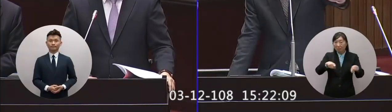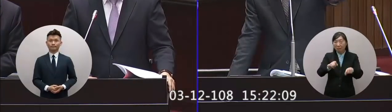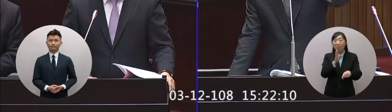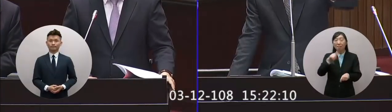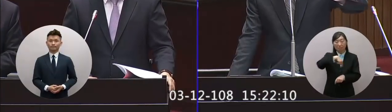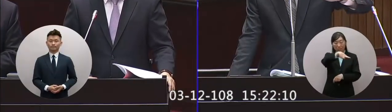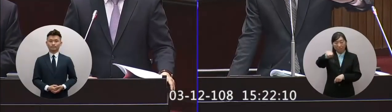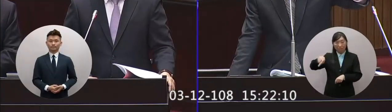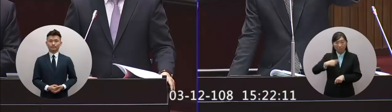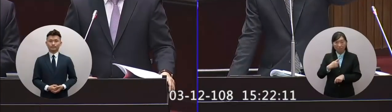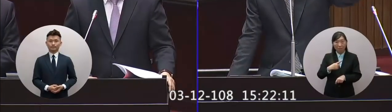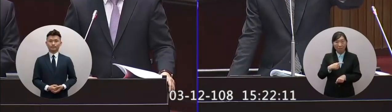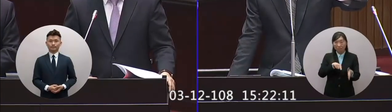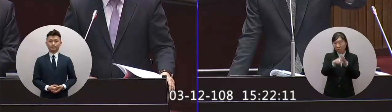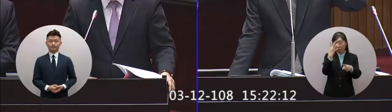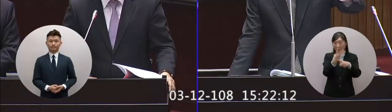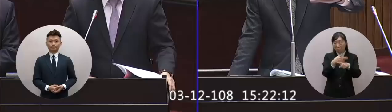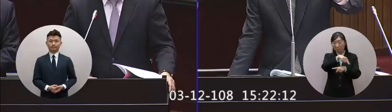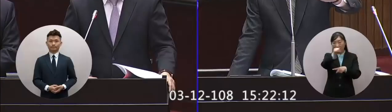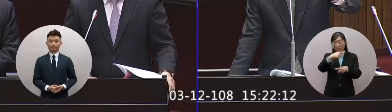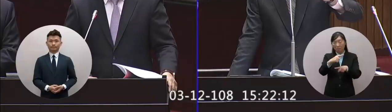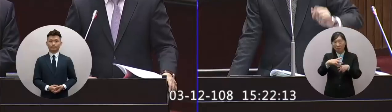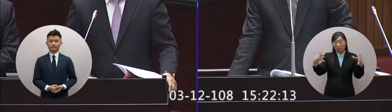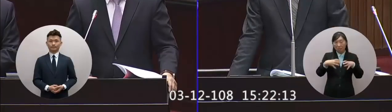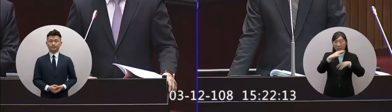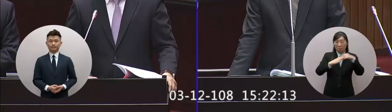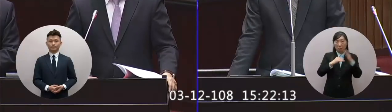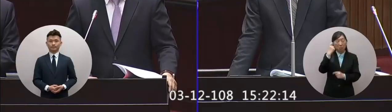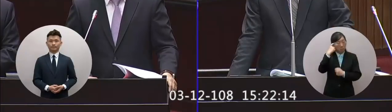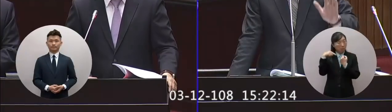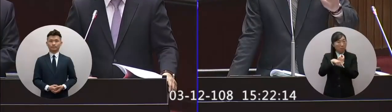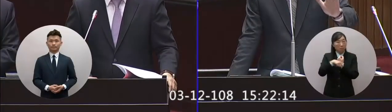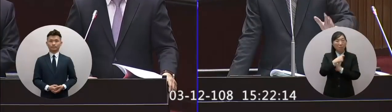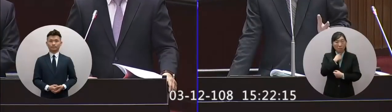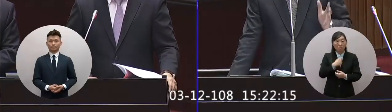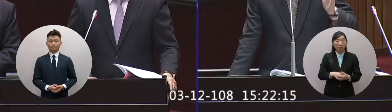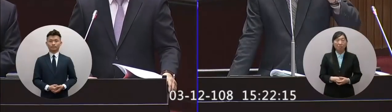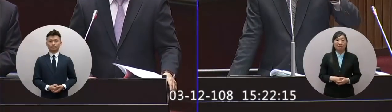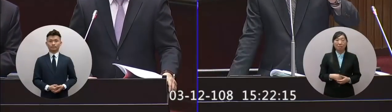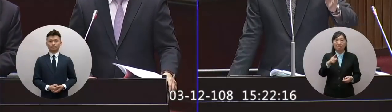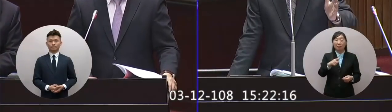家要非常专业的去共同去想出的方法。简单